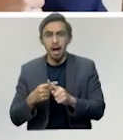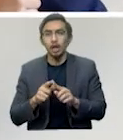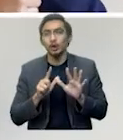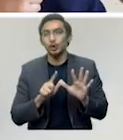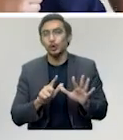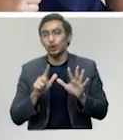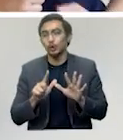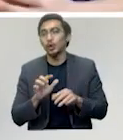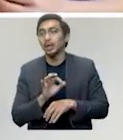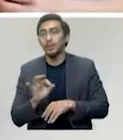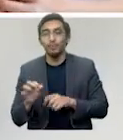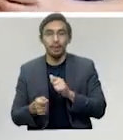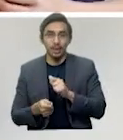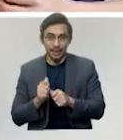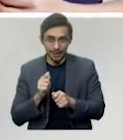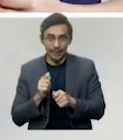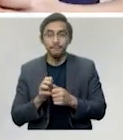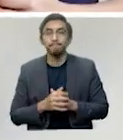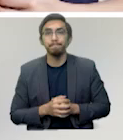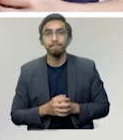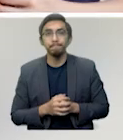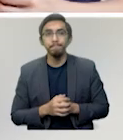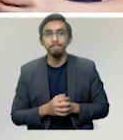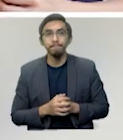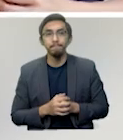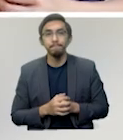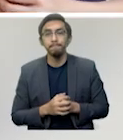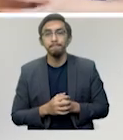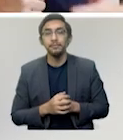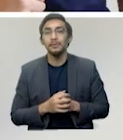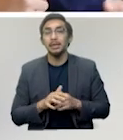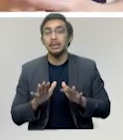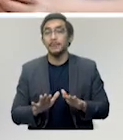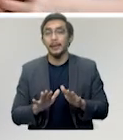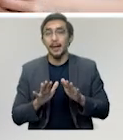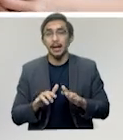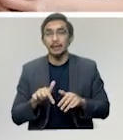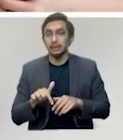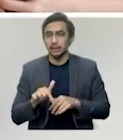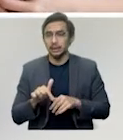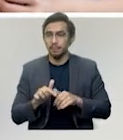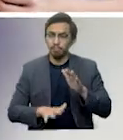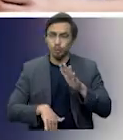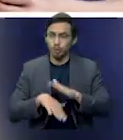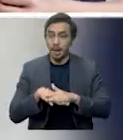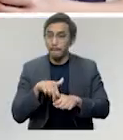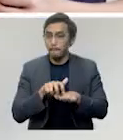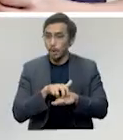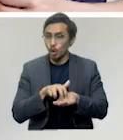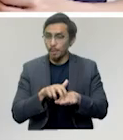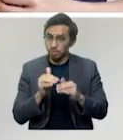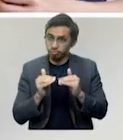tiket yang memang sampai saat ini pun masih terjual. Sementara itu pemirsa, walaupun memang puncak lonjakan arus balik sudah terjadi per hari